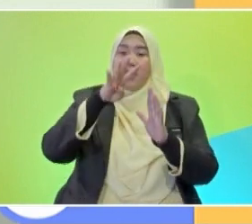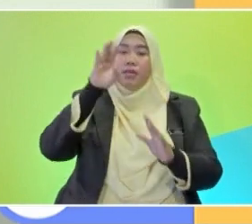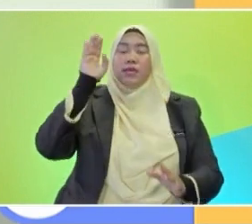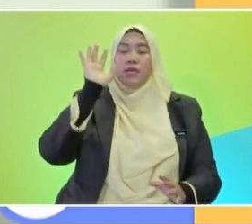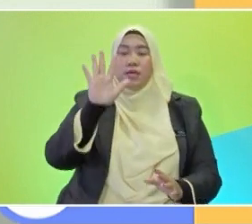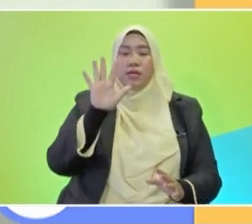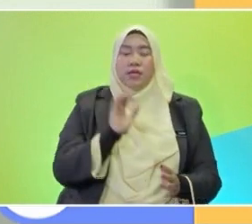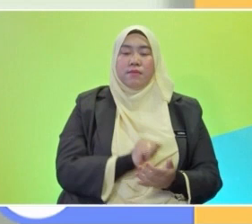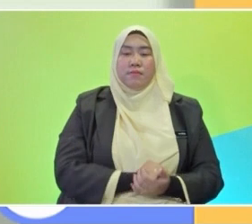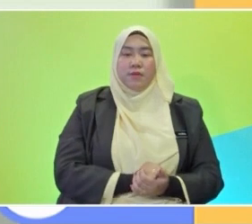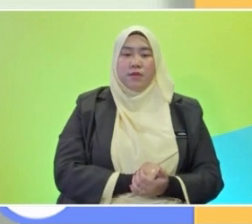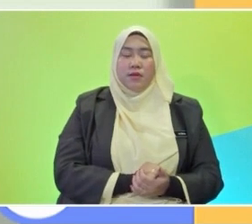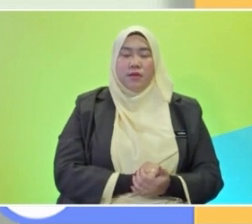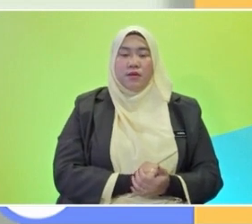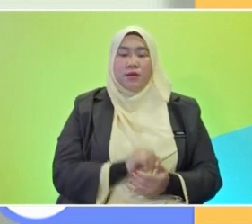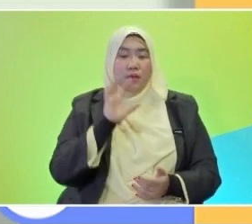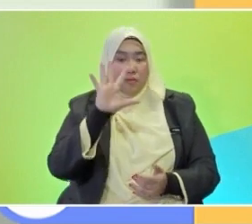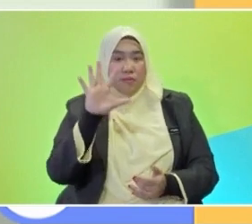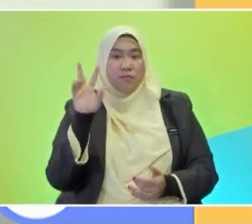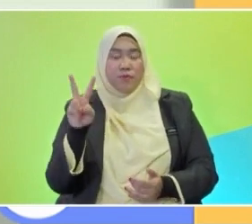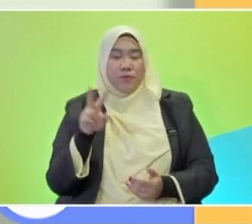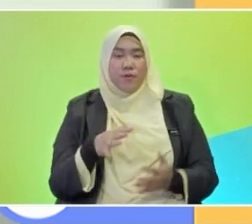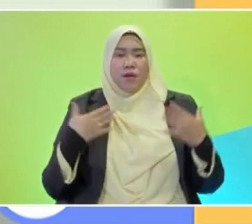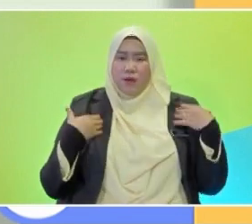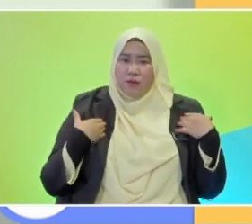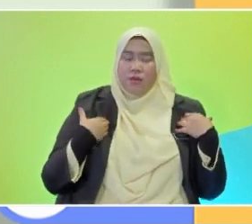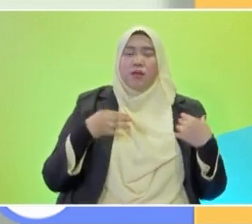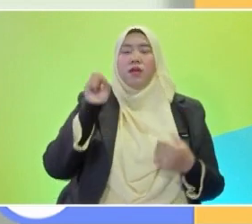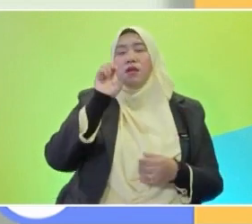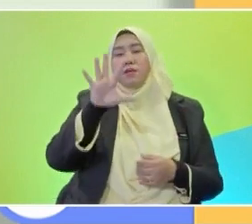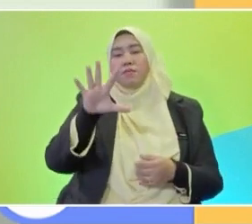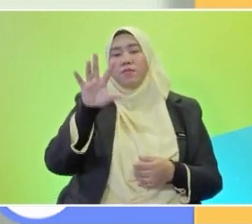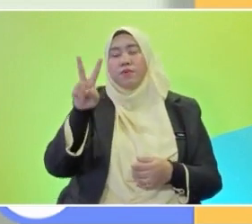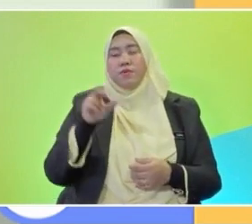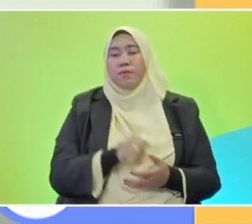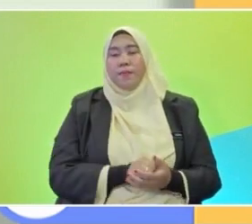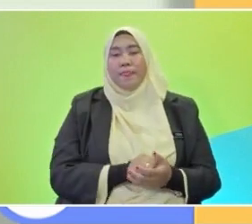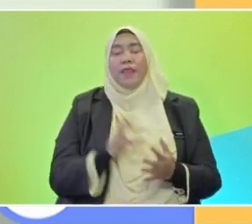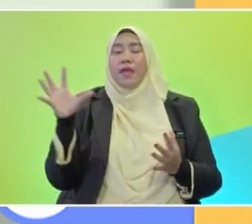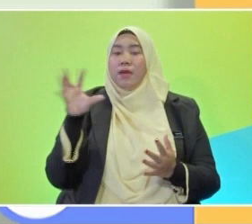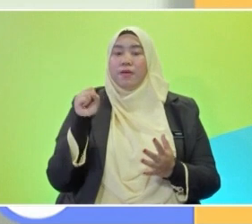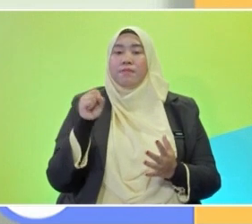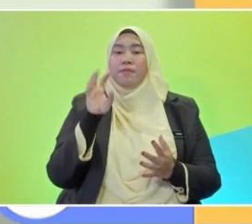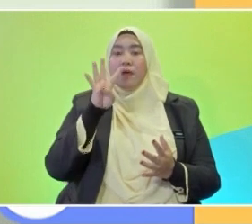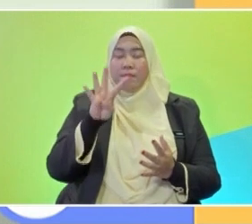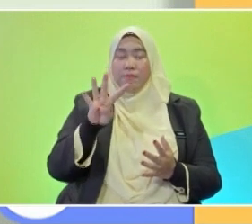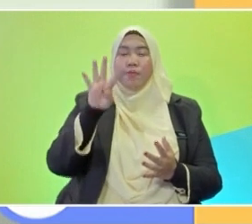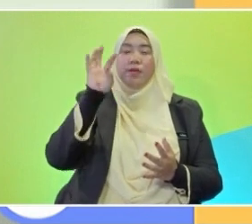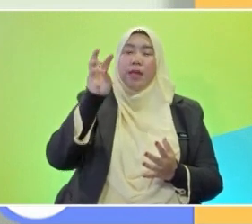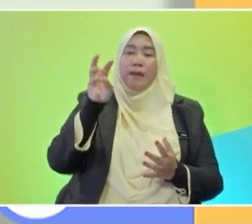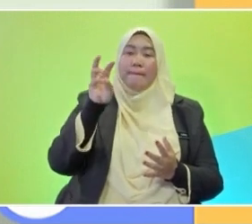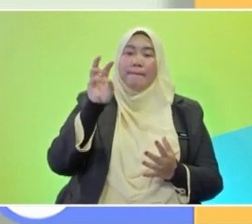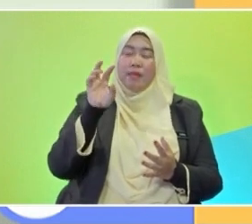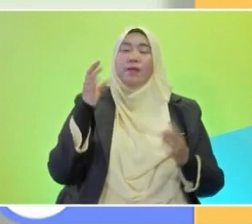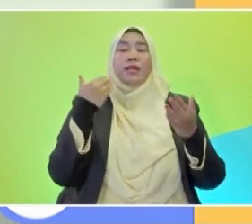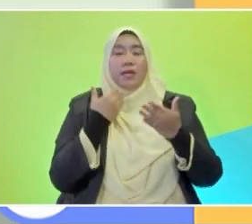kita ada 52 kita tengok 52 di situ aja kita ambil 406 paling dekat paling dekat yang